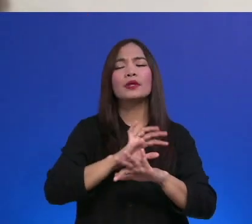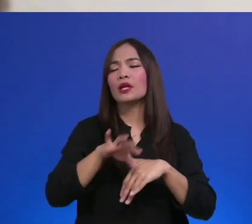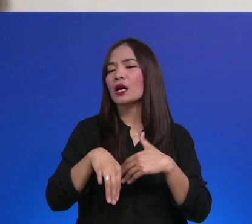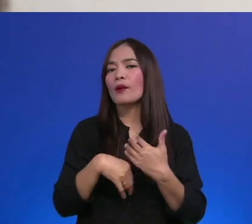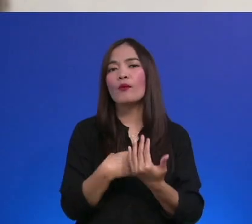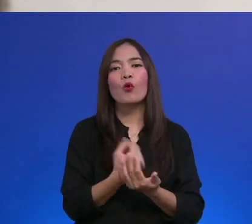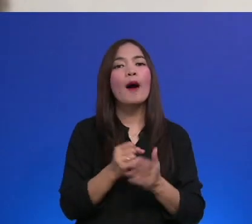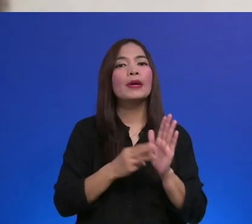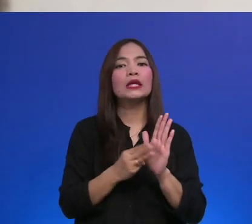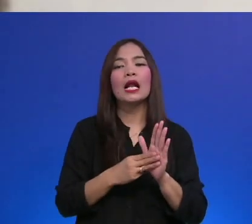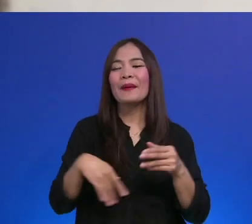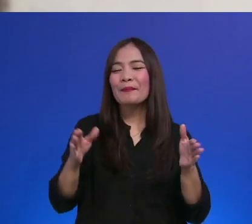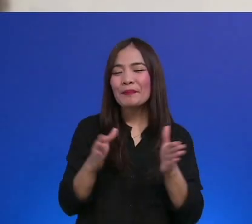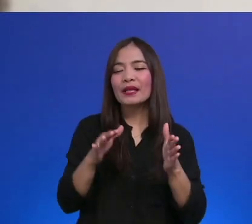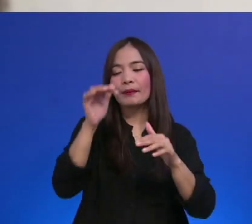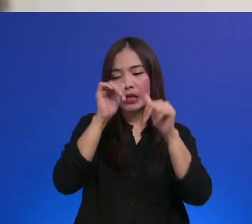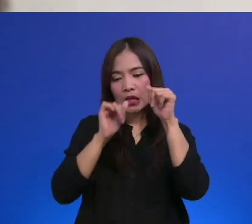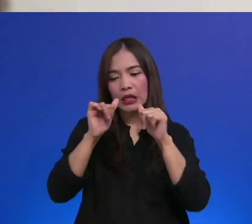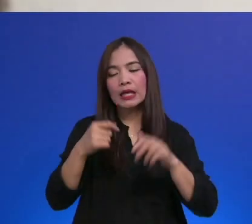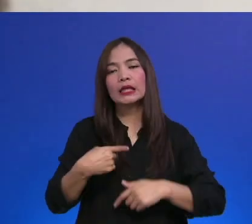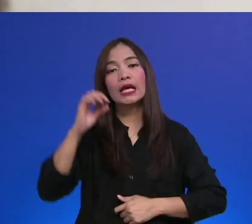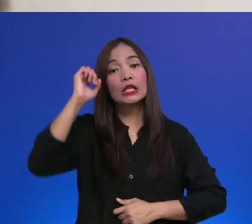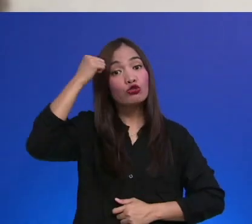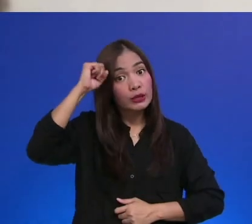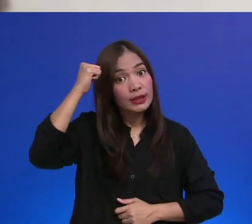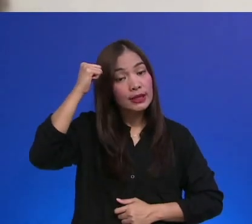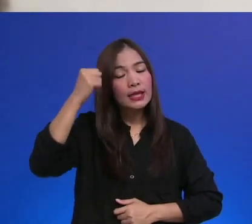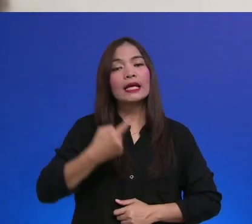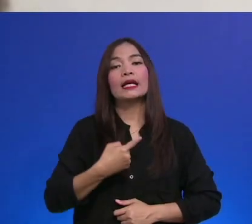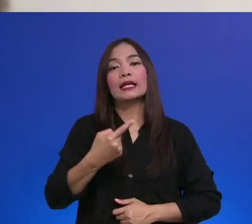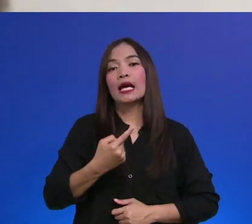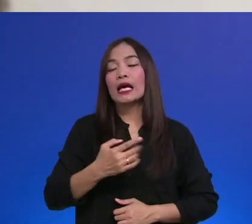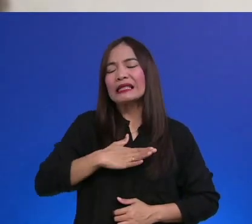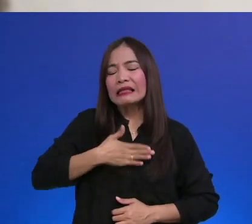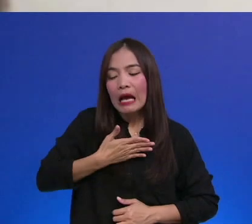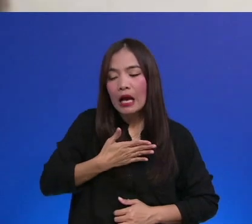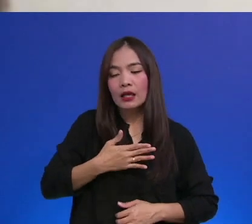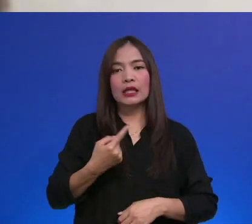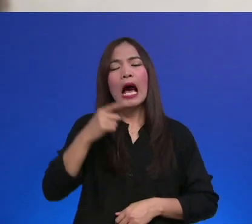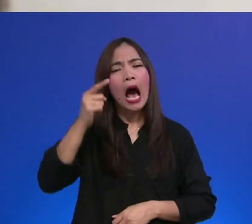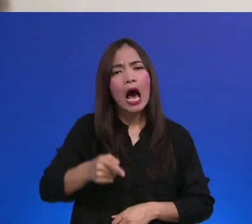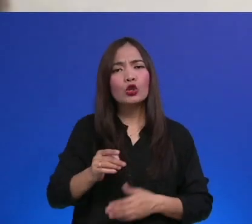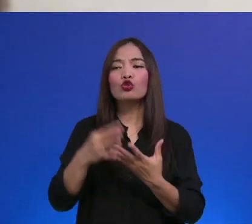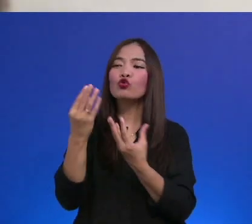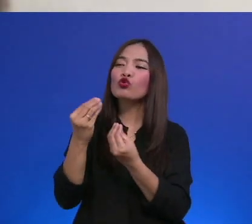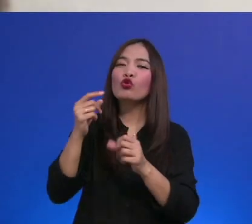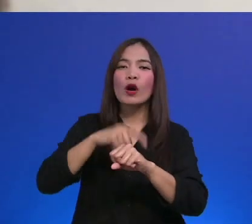terjepit dalam kesempitan Kita harus berani menunggu waktu Tuhan